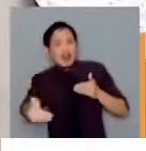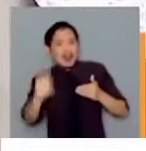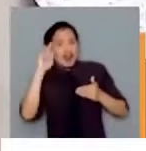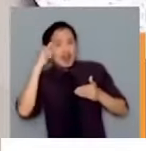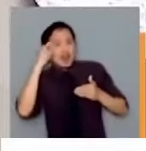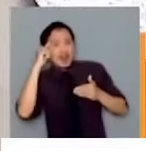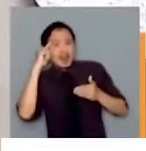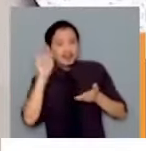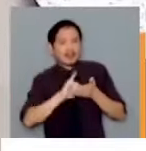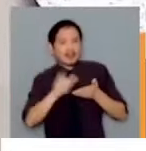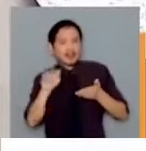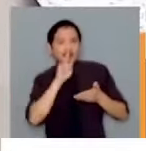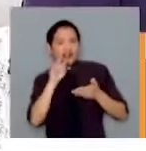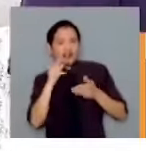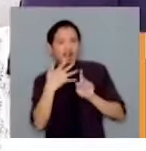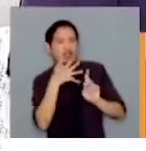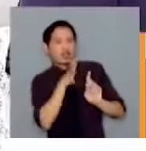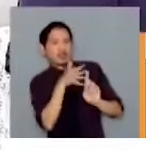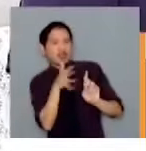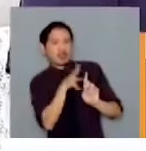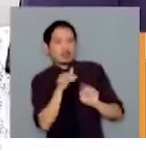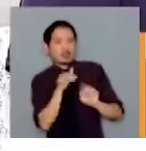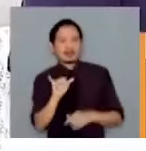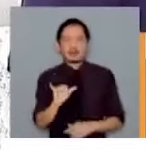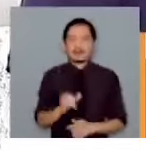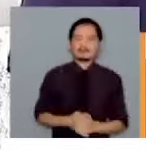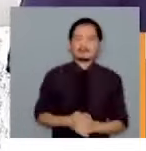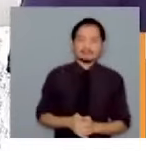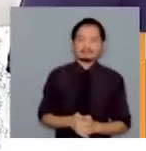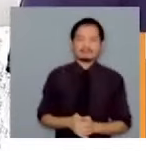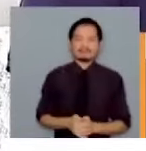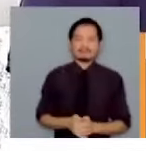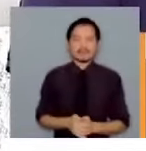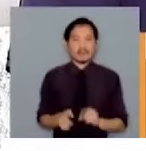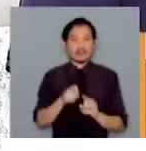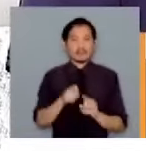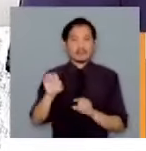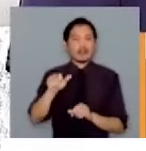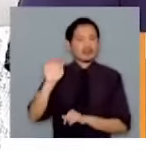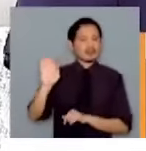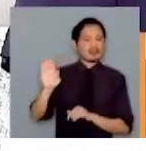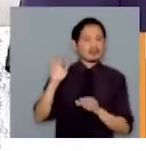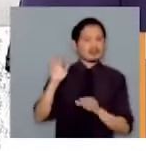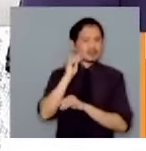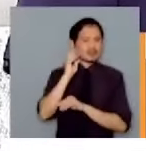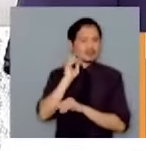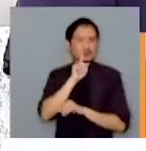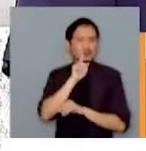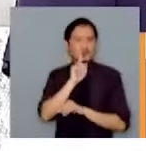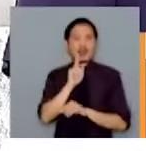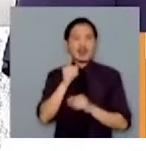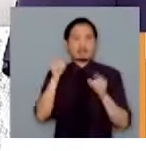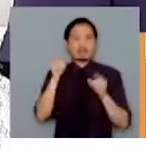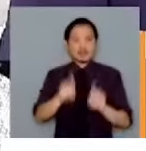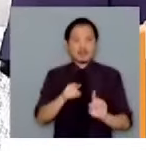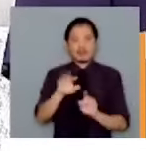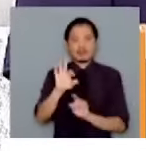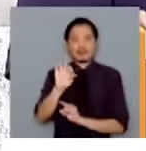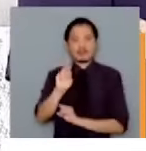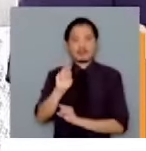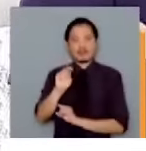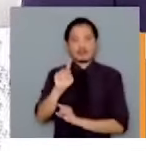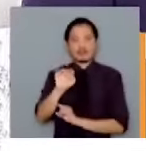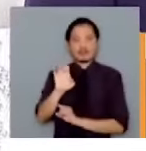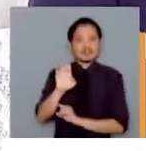mukhang speaking from experience ang ating partner, totoo, no? Yan, totoo. Ponzi scheme, iwasan natin mga kapuso, yan. Tips naman po, Sir Tyrone, halimbawa,